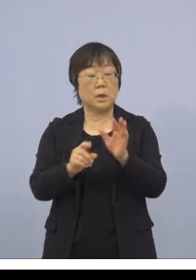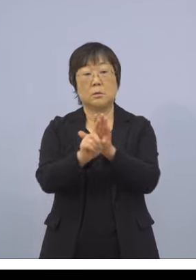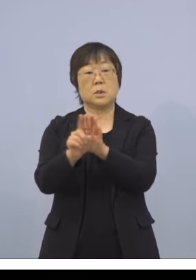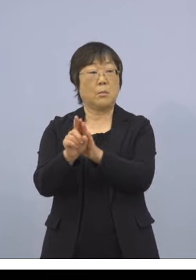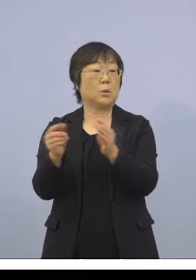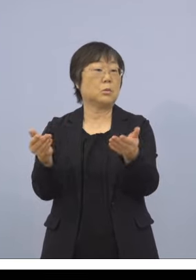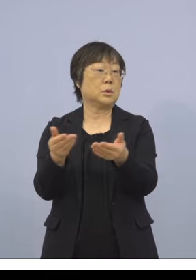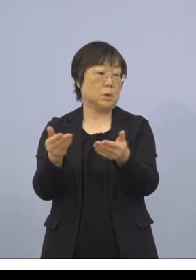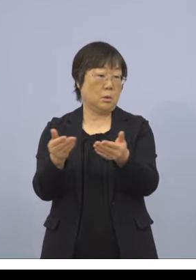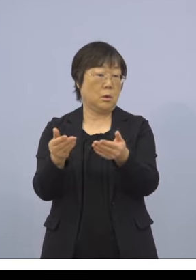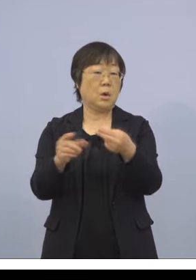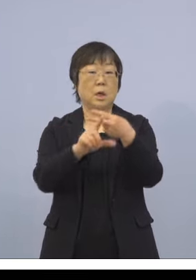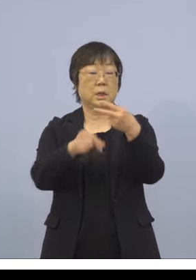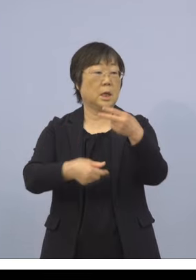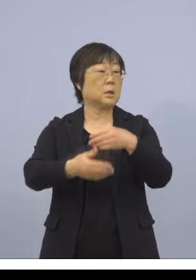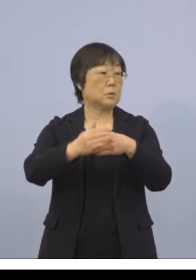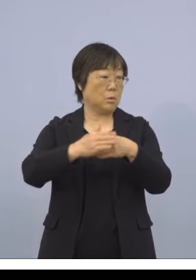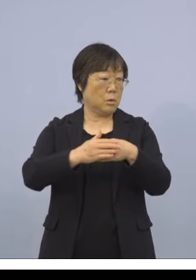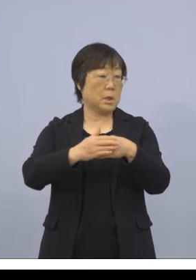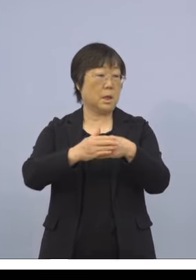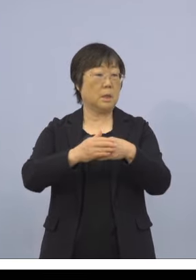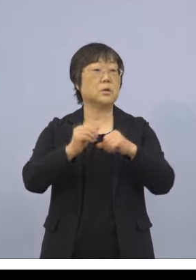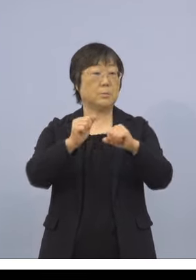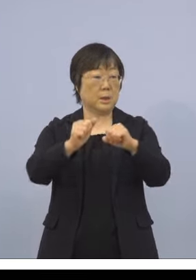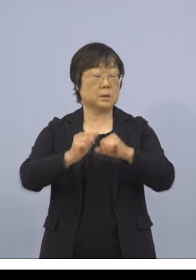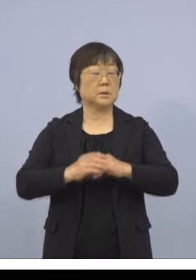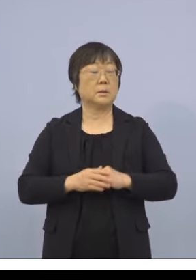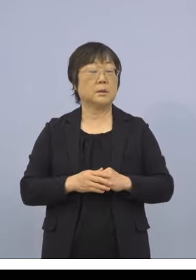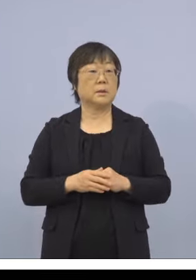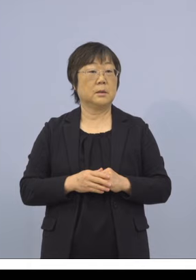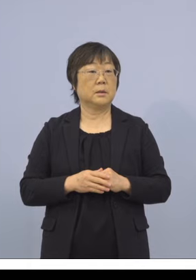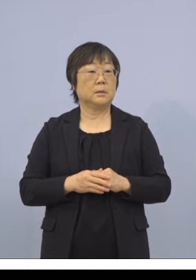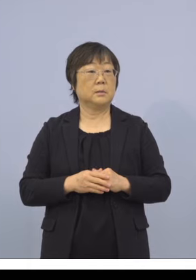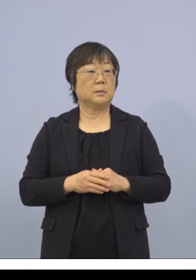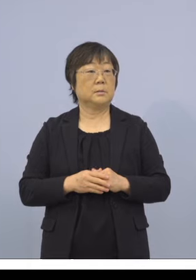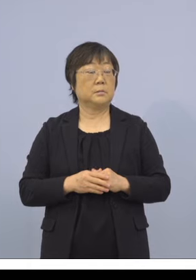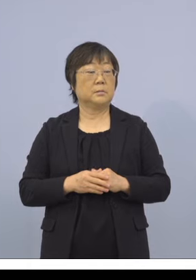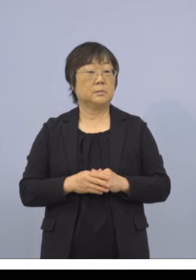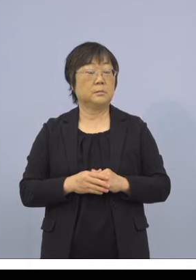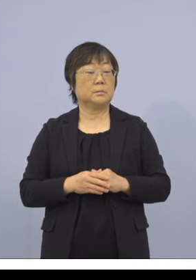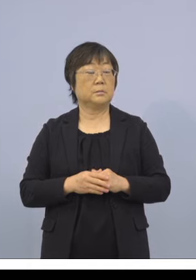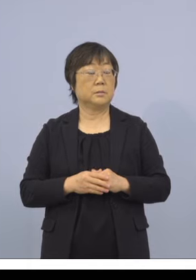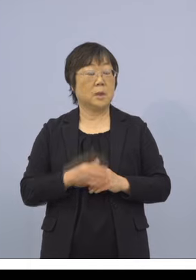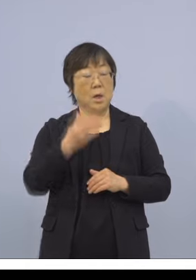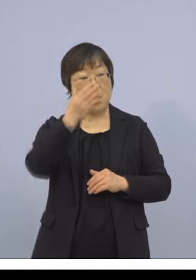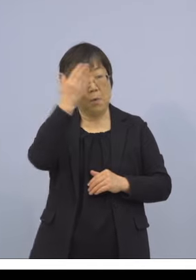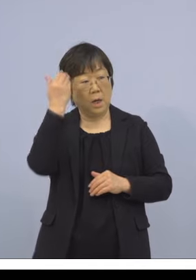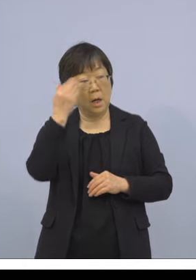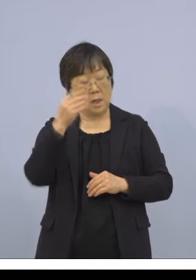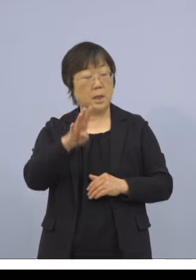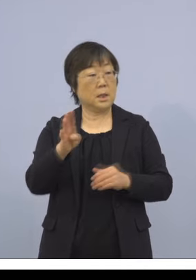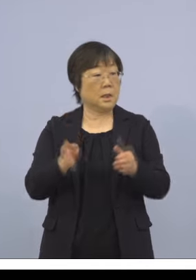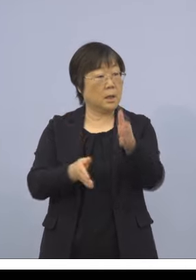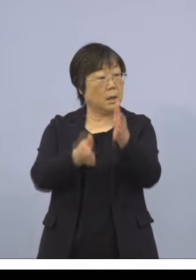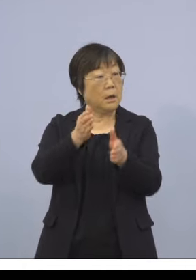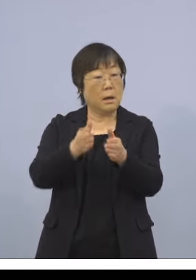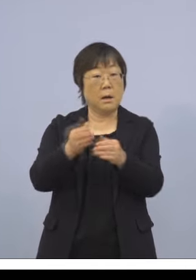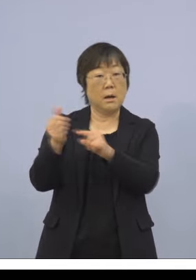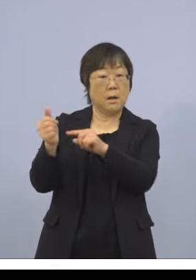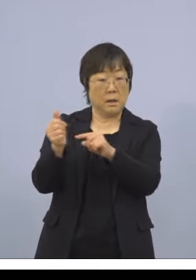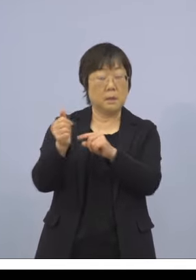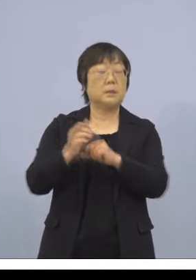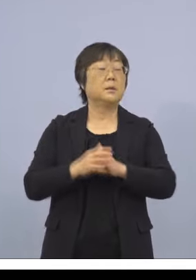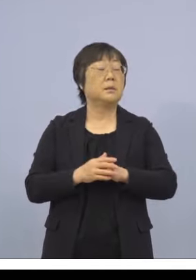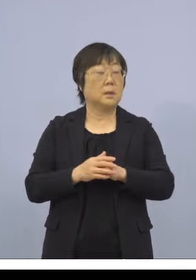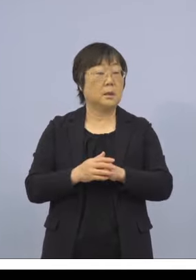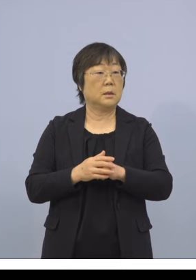ート事業、これも2月補正で対応したいと思っています。で、ヤングケアラーにつきましてもですね、